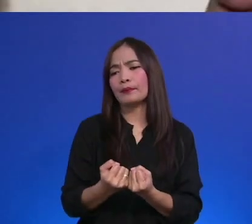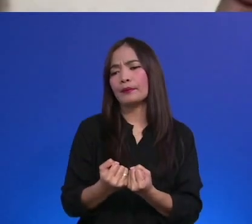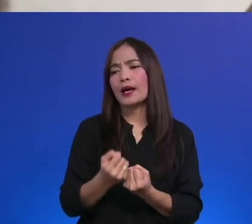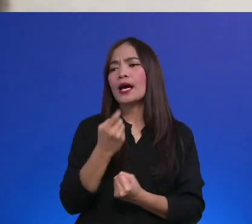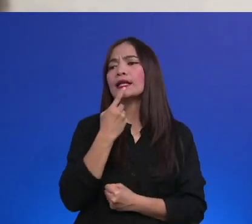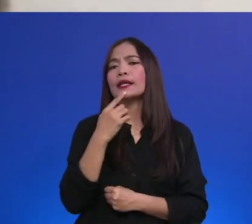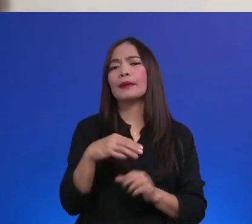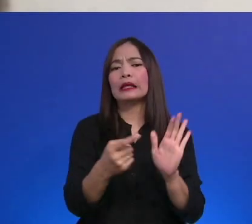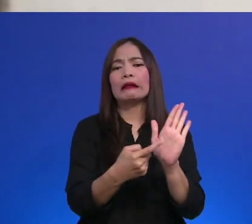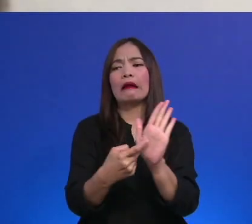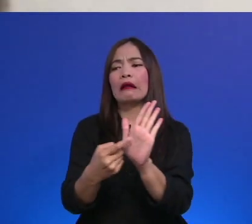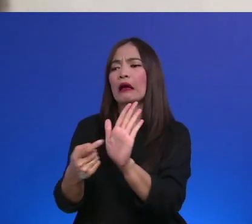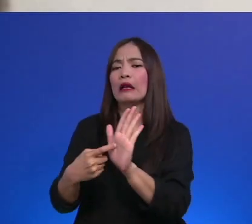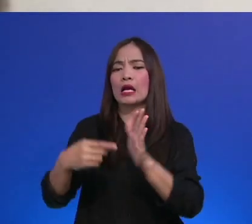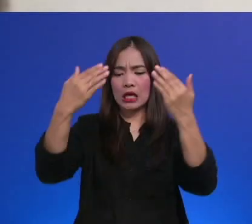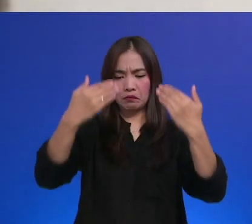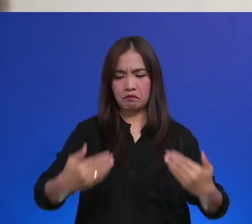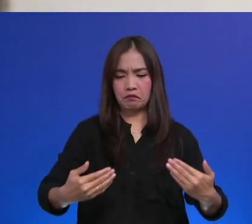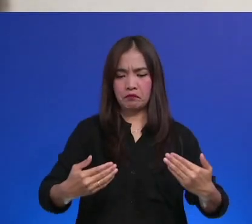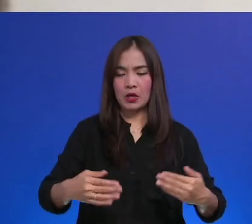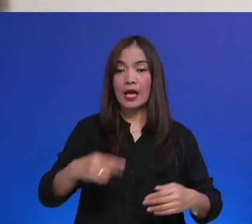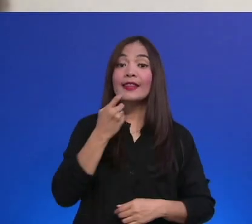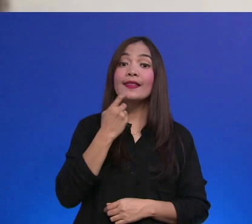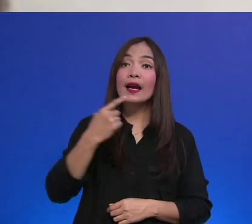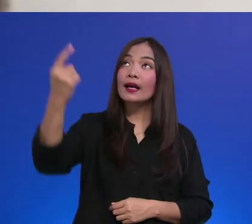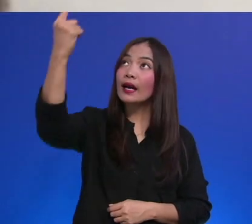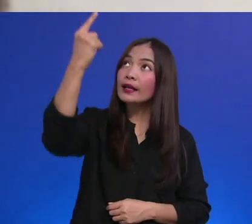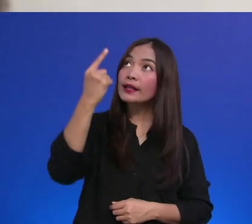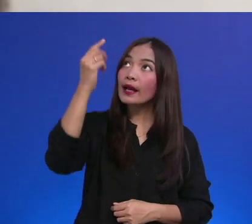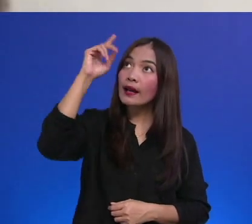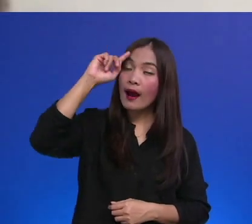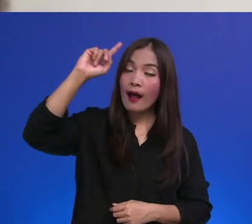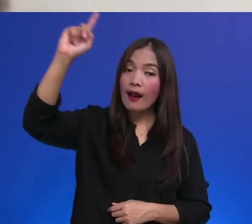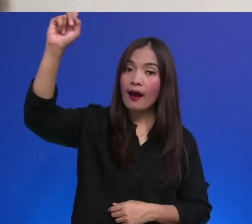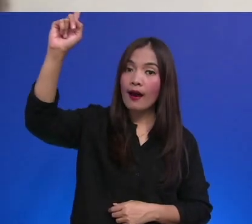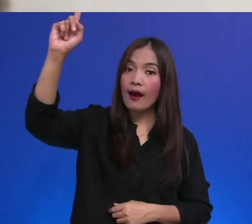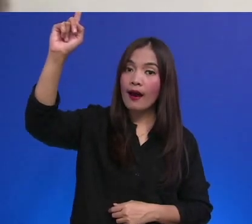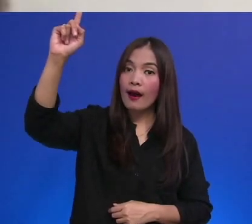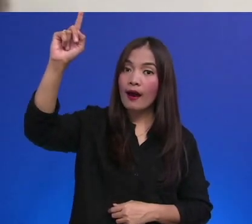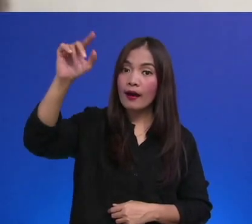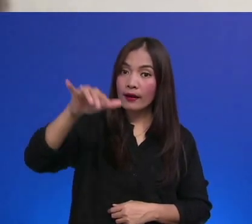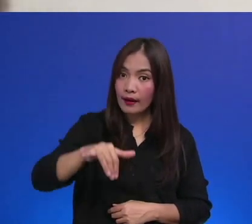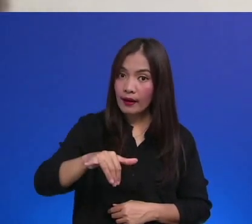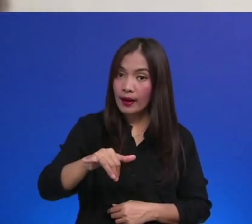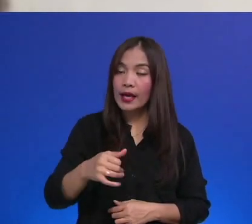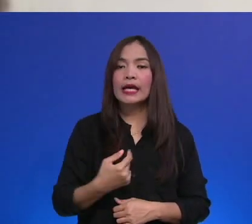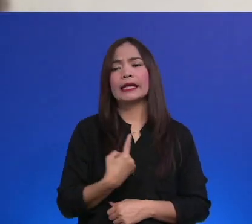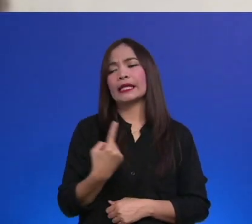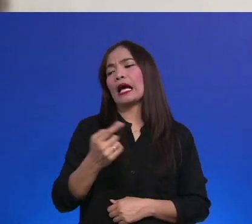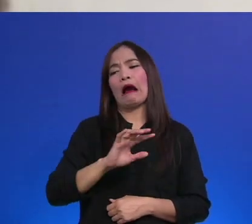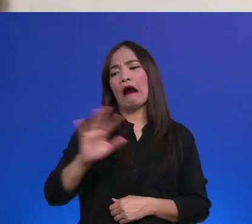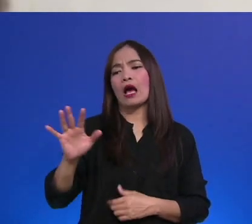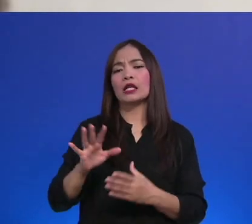tanda-tanda lahiriyah kehadiran Tuhan jadi kita tidak menggantungkan